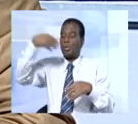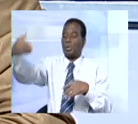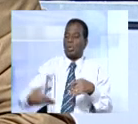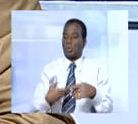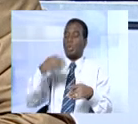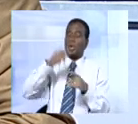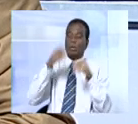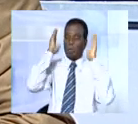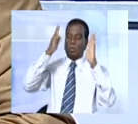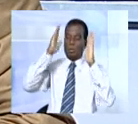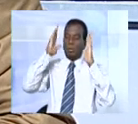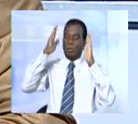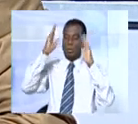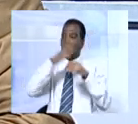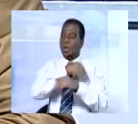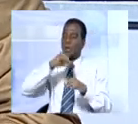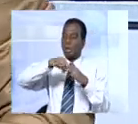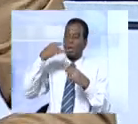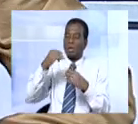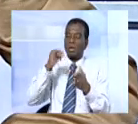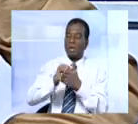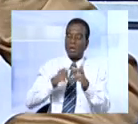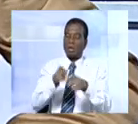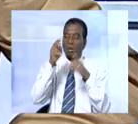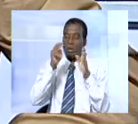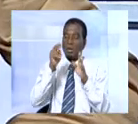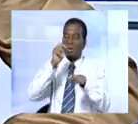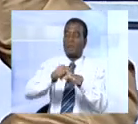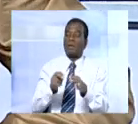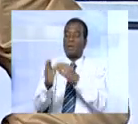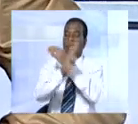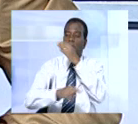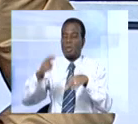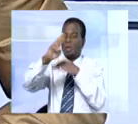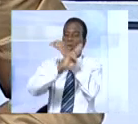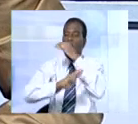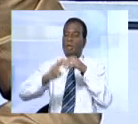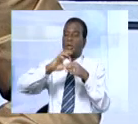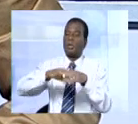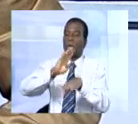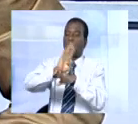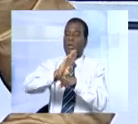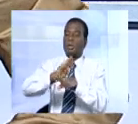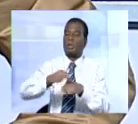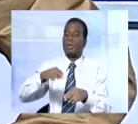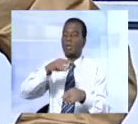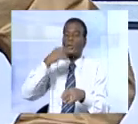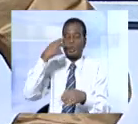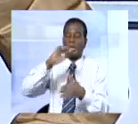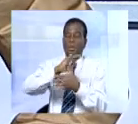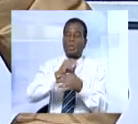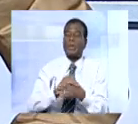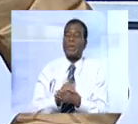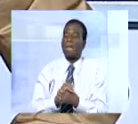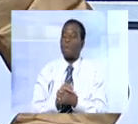la vigilance et l'initiative est de la Direction régionale des forêts des régions du Gbeke et du Hambol. Kwadio Kwame,